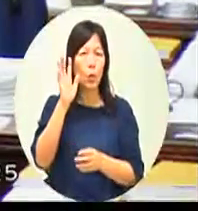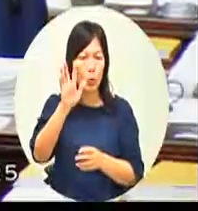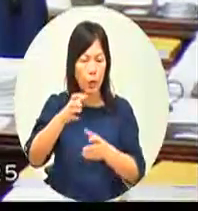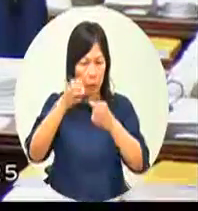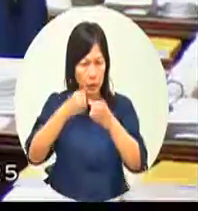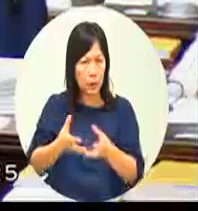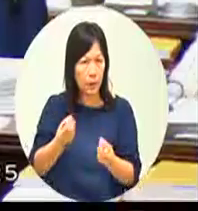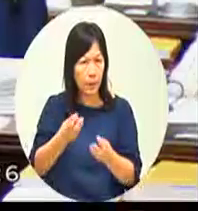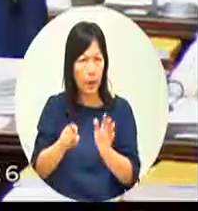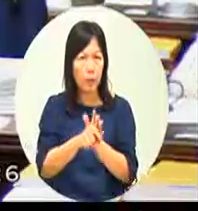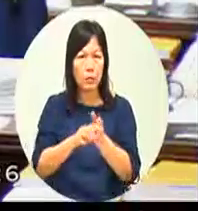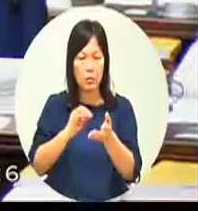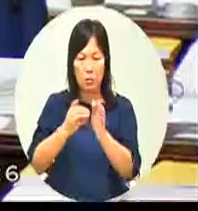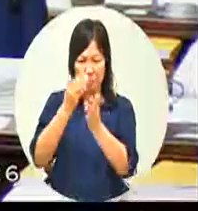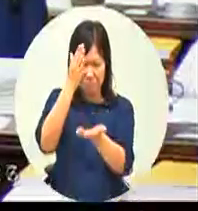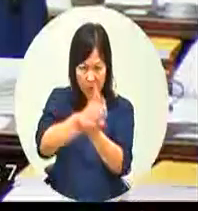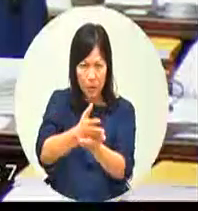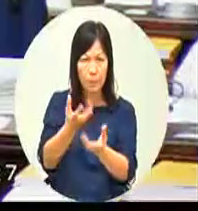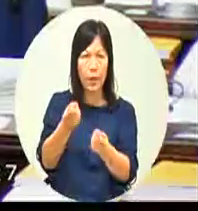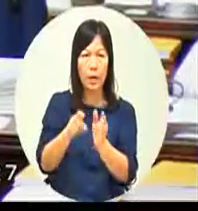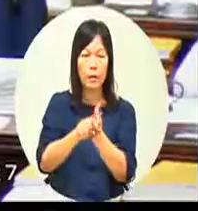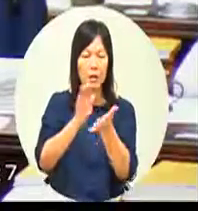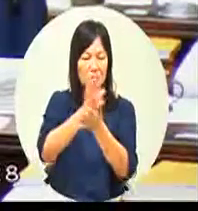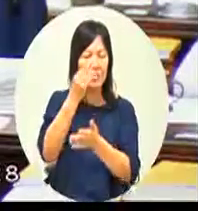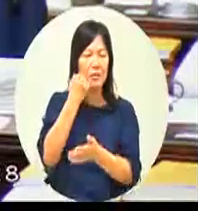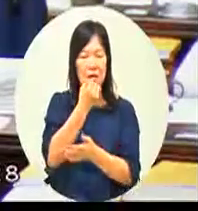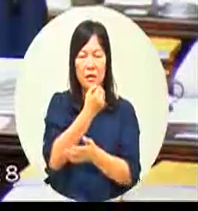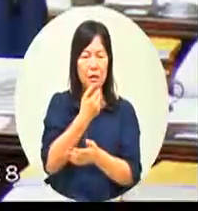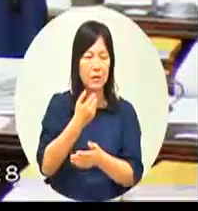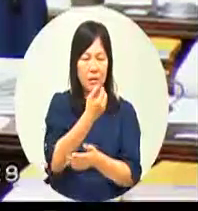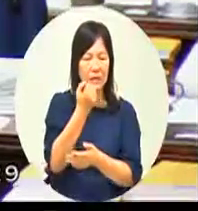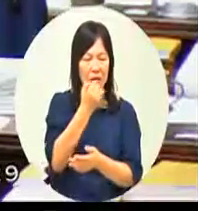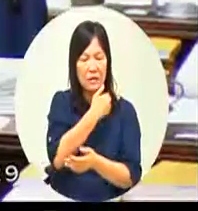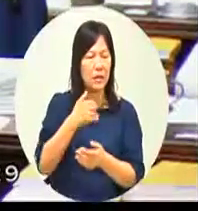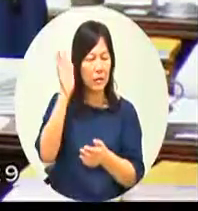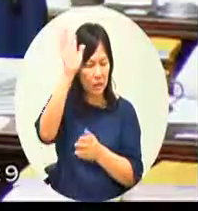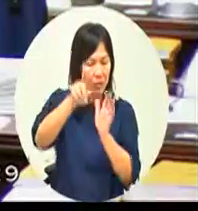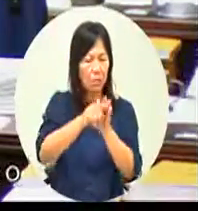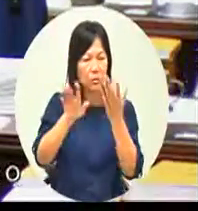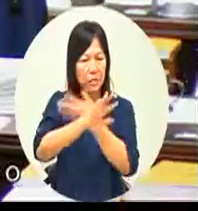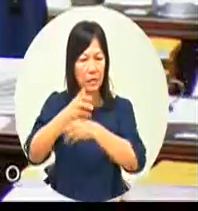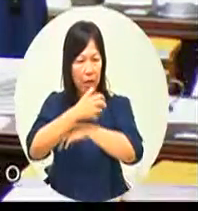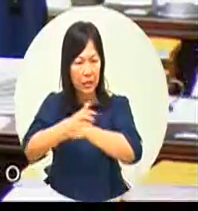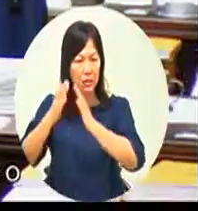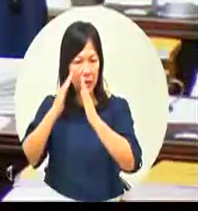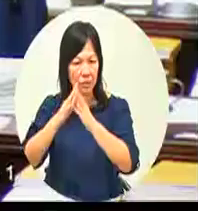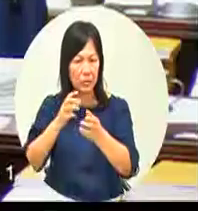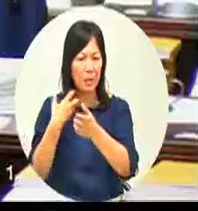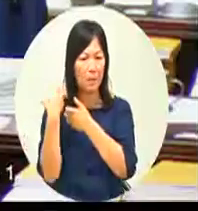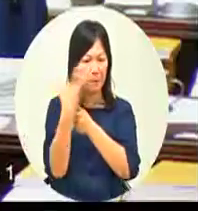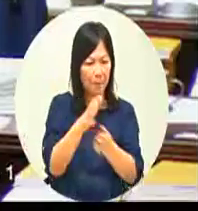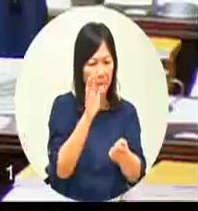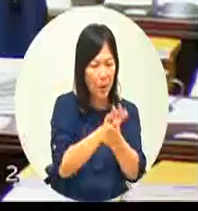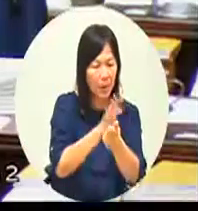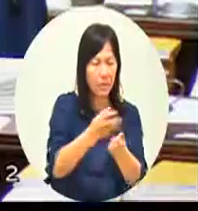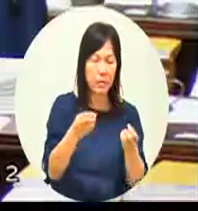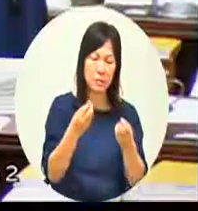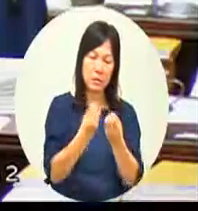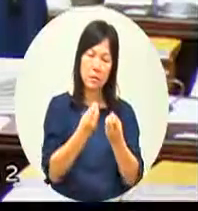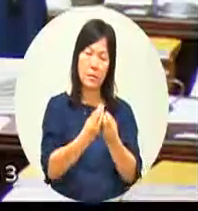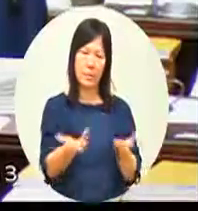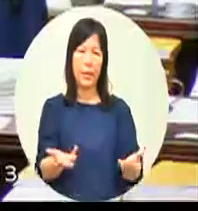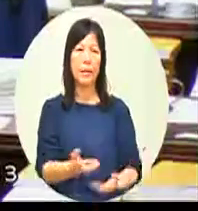样的禁令，那以后是有可能收外县市。我认为要有差别费率，所以这里跟议长报